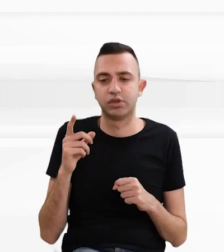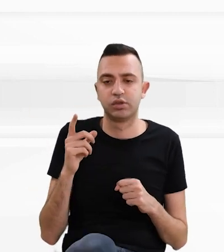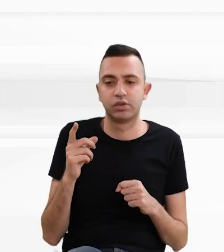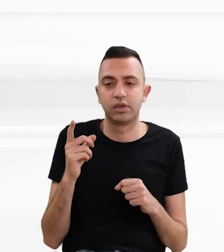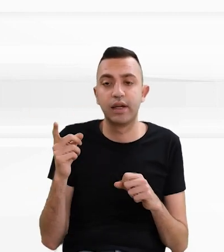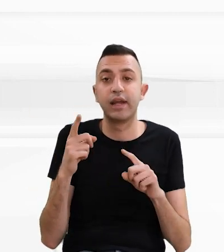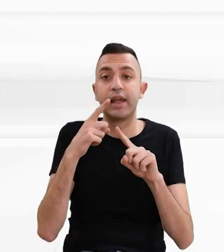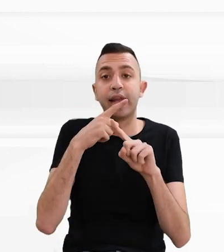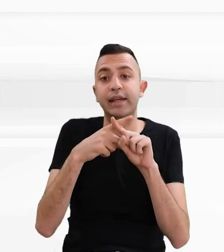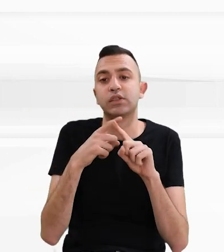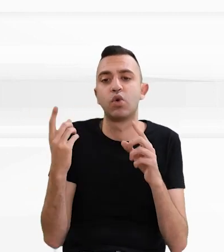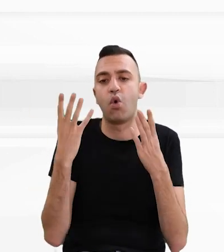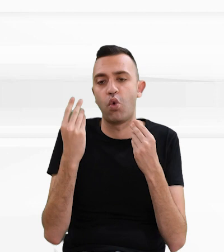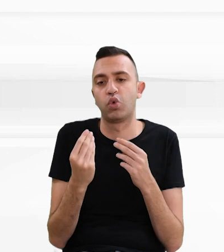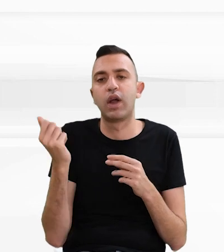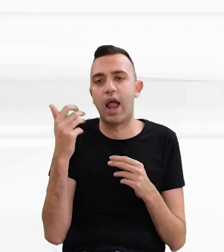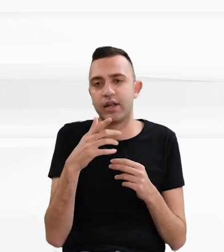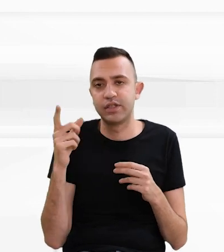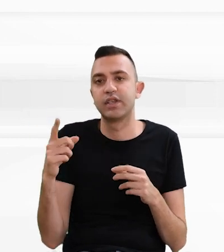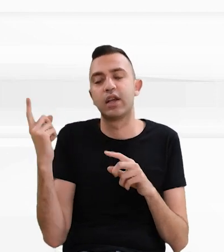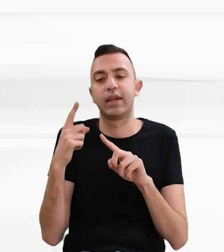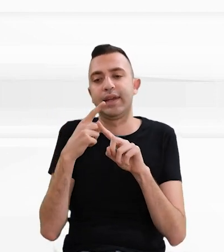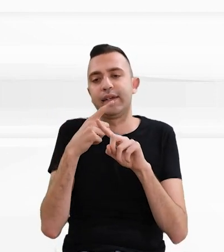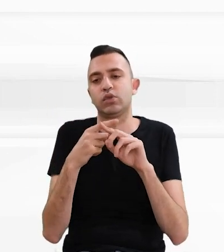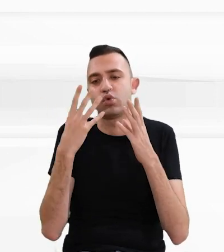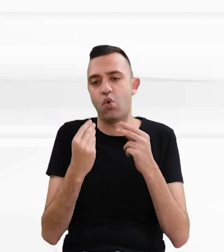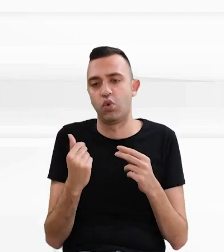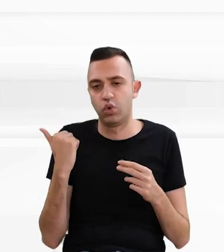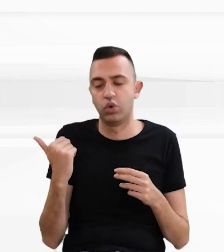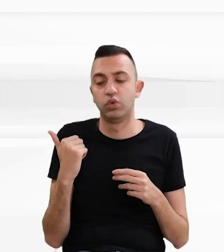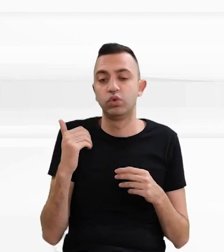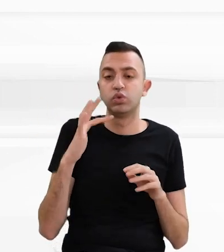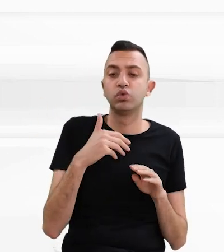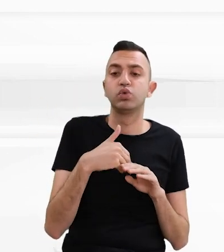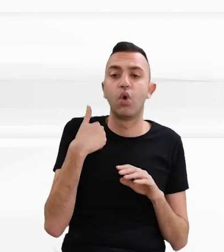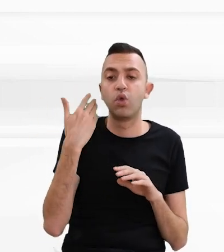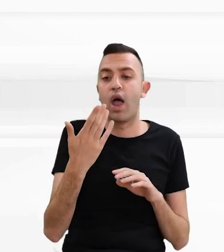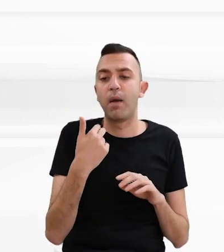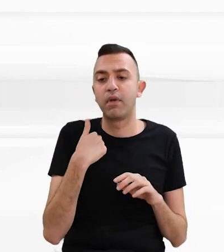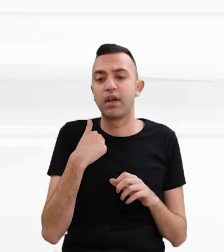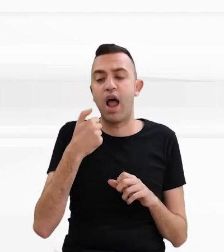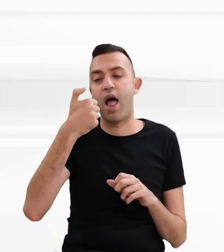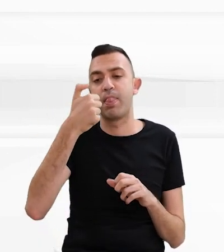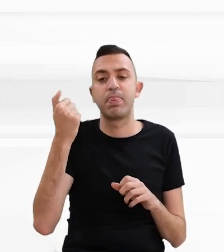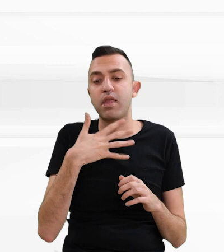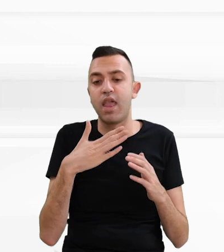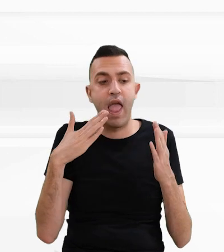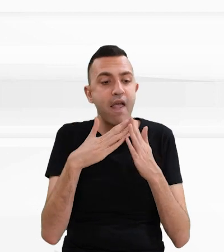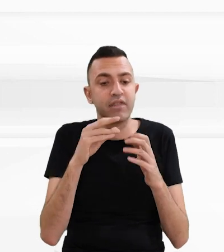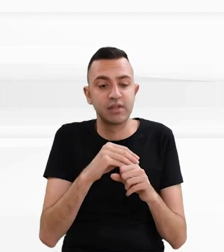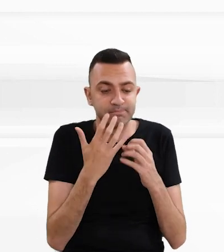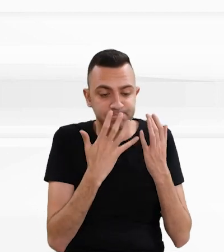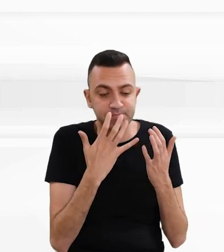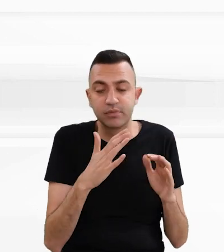Mersin dedim ki burada ilk saniye paket olduğu Burada iki tane paket oldu tamam Sonrasında bana